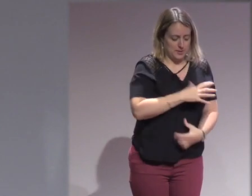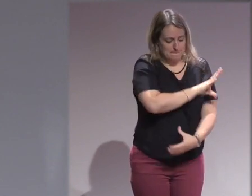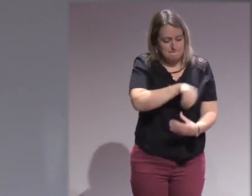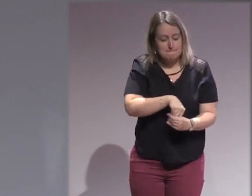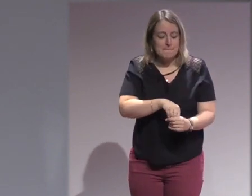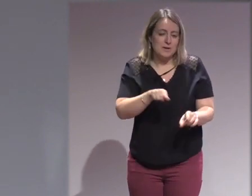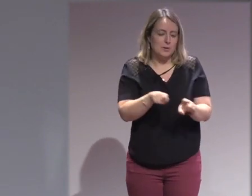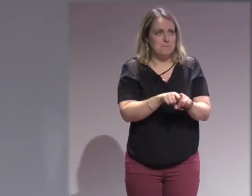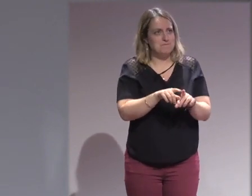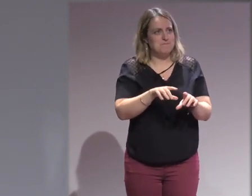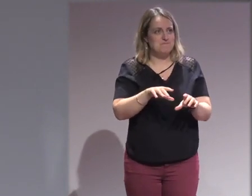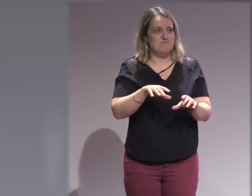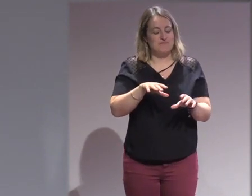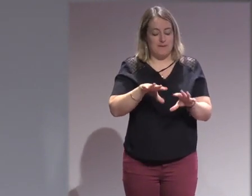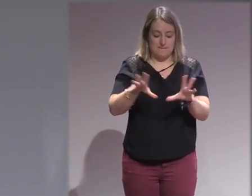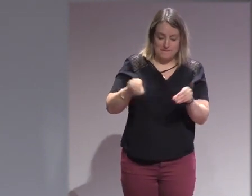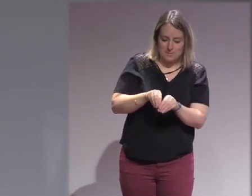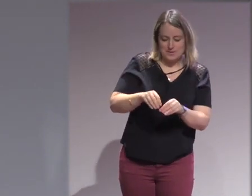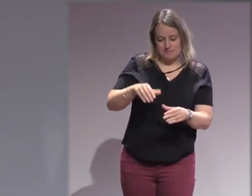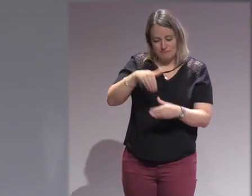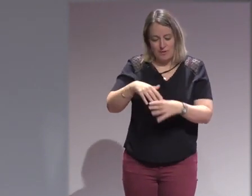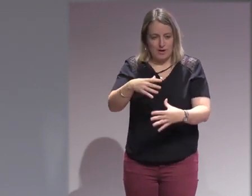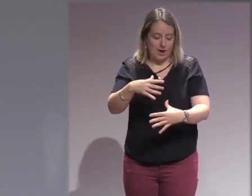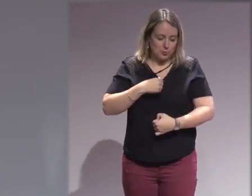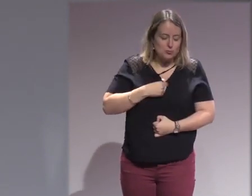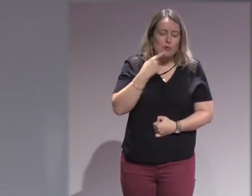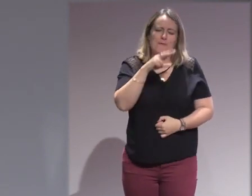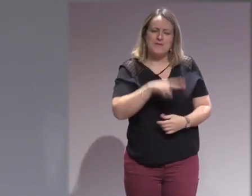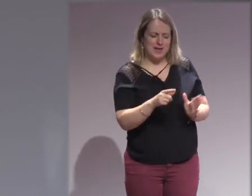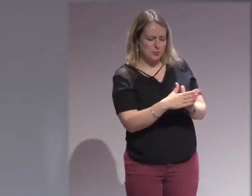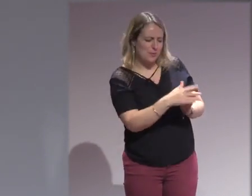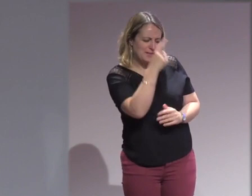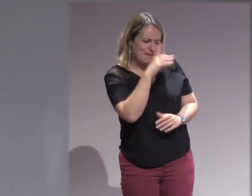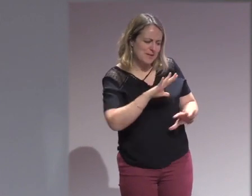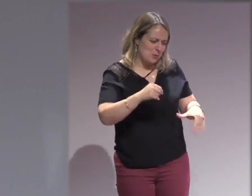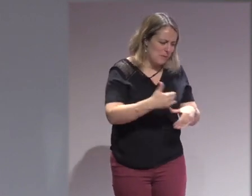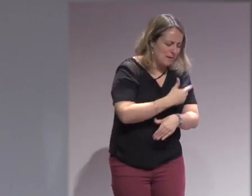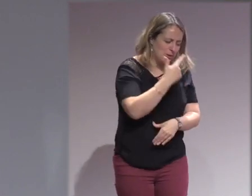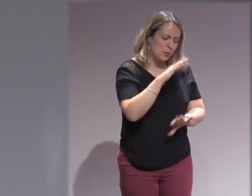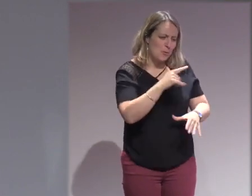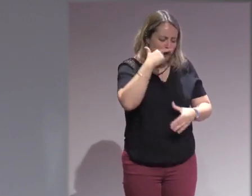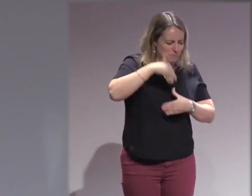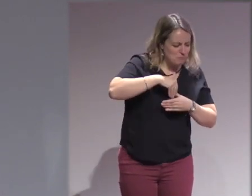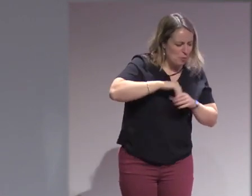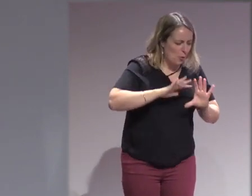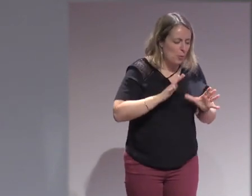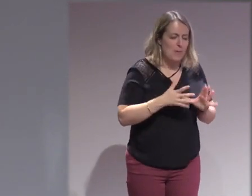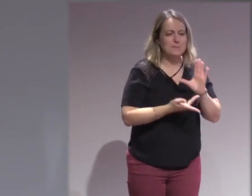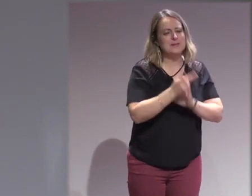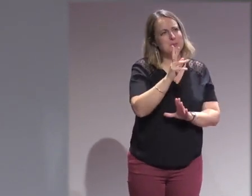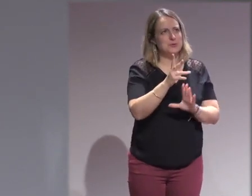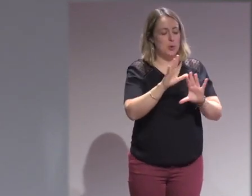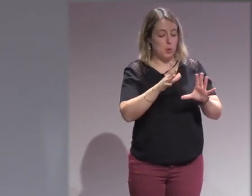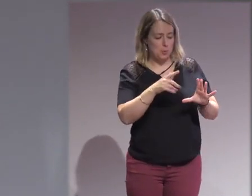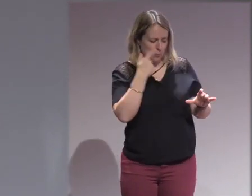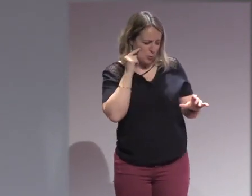l'adoption. C'est-à-dire qu'il s'agit pas tant de vraiment leur demander exactement comment ils l'ont ressenti, mais plutôt de dire comment est-ce que ce serait voilà, le plus normal